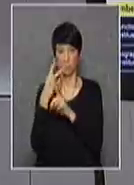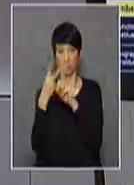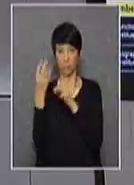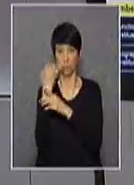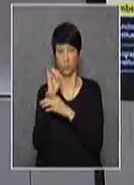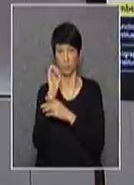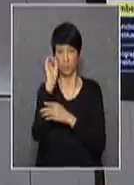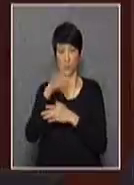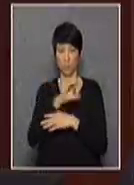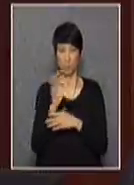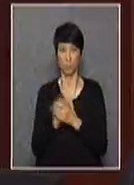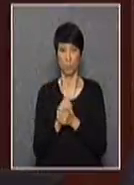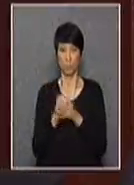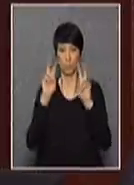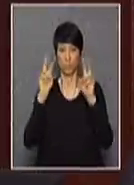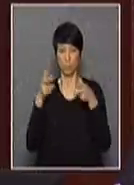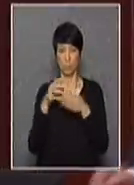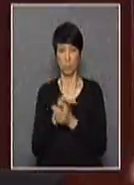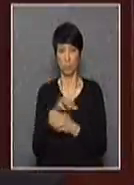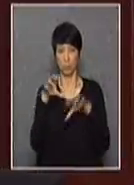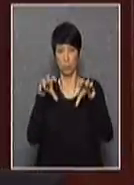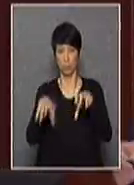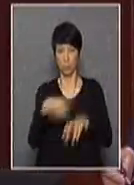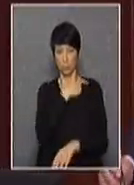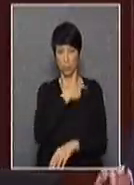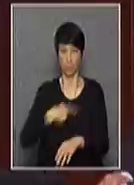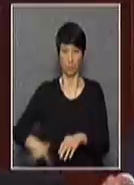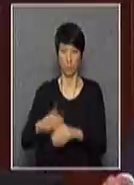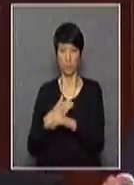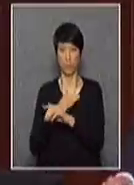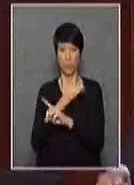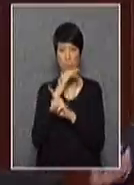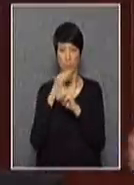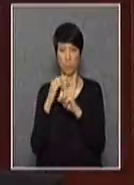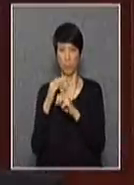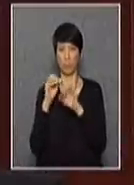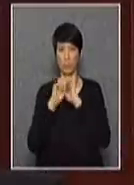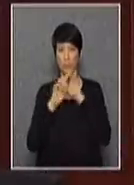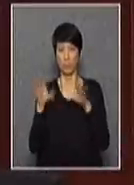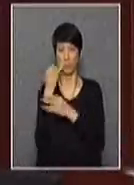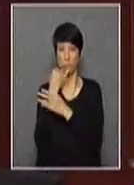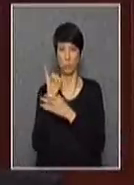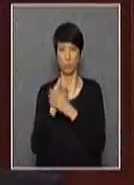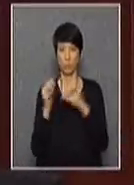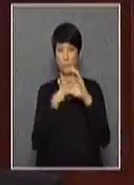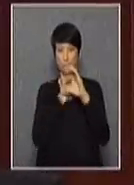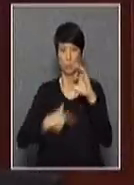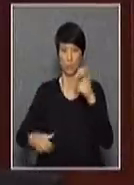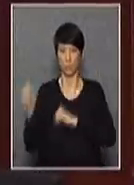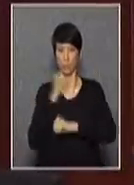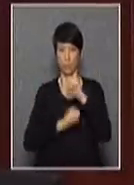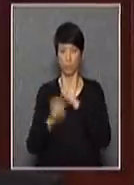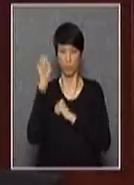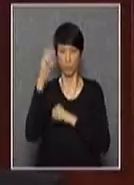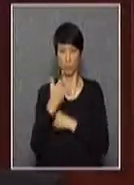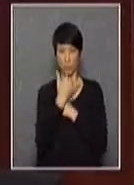反對，沒人棄權。議題未獲得兩部分在席委員分別以過半數贊成，我宣布修正案被否決。陳志全議員，請你動議第635項